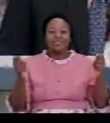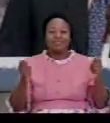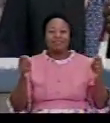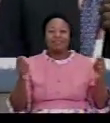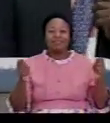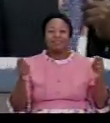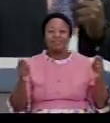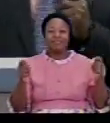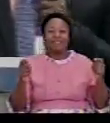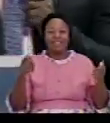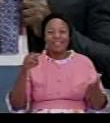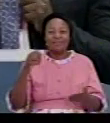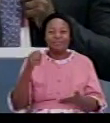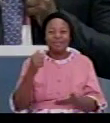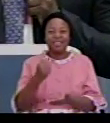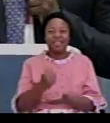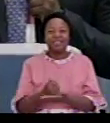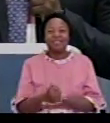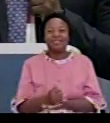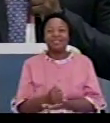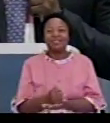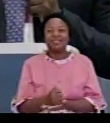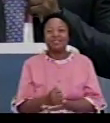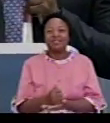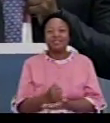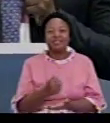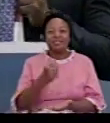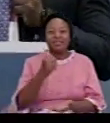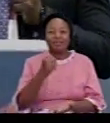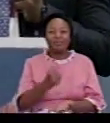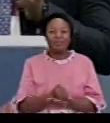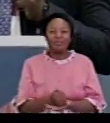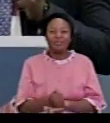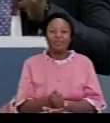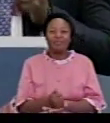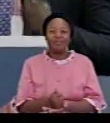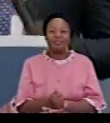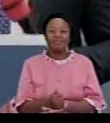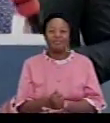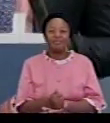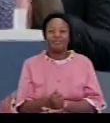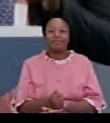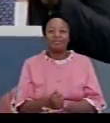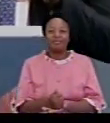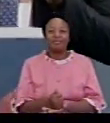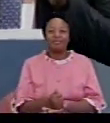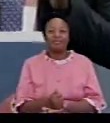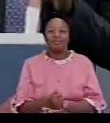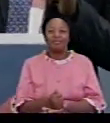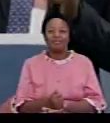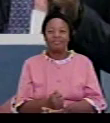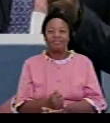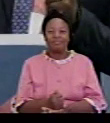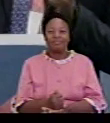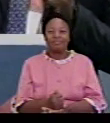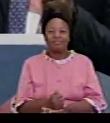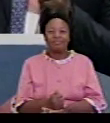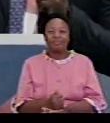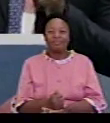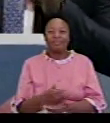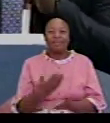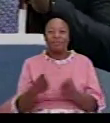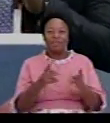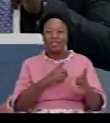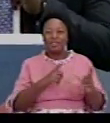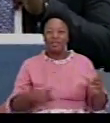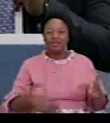Amen. Amen. Amen. Amen. Que Dieu vous bénisse. May the Lord bless